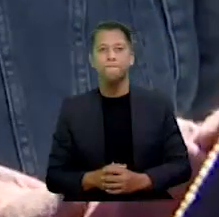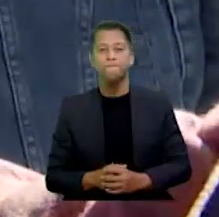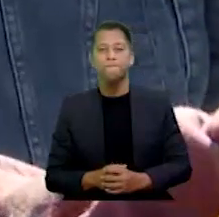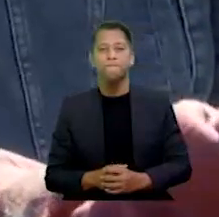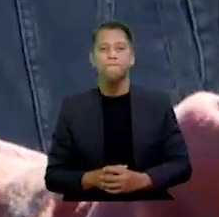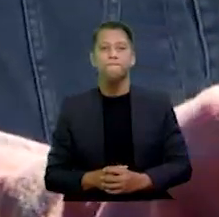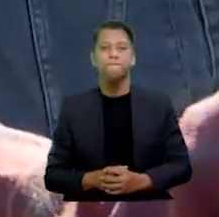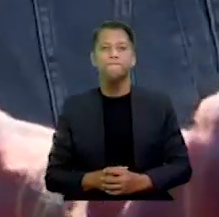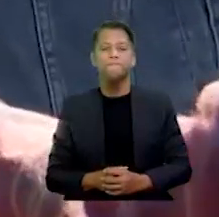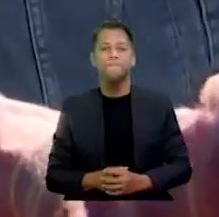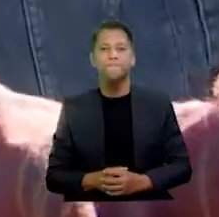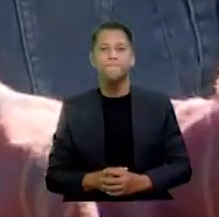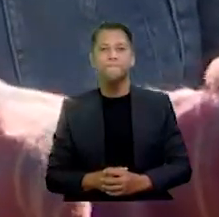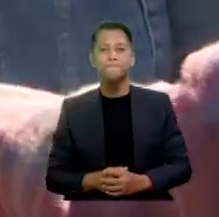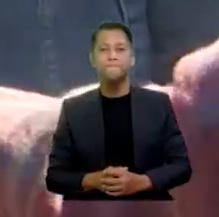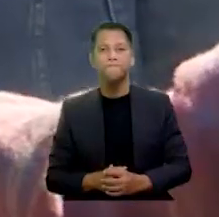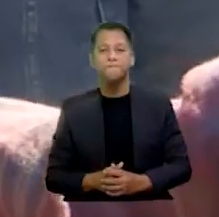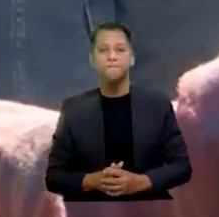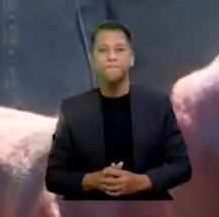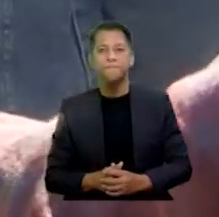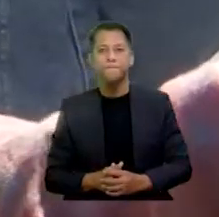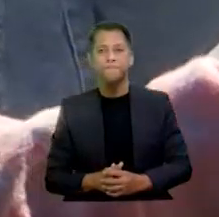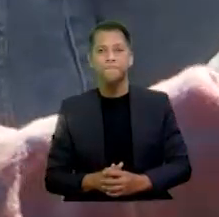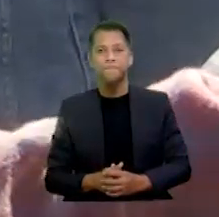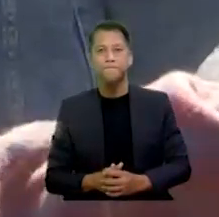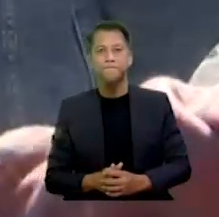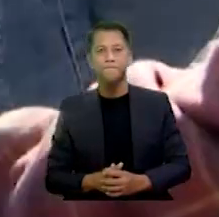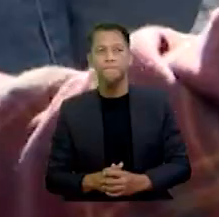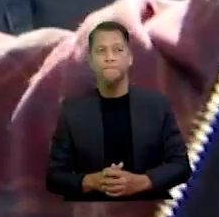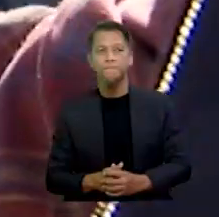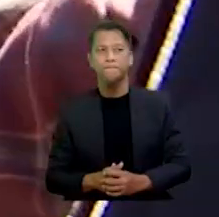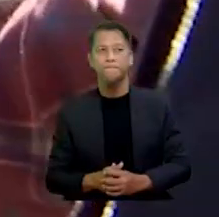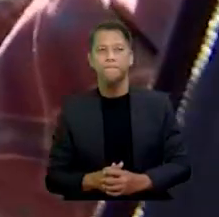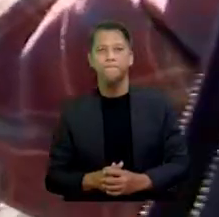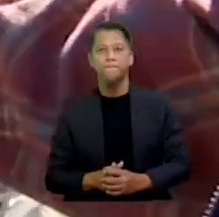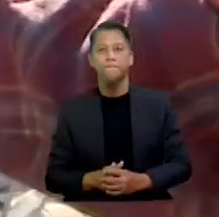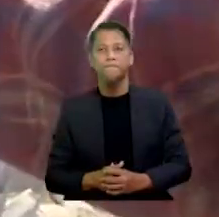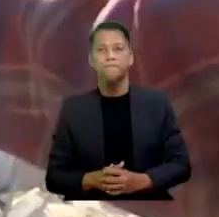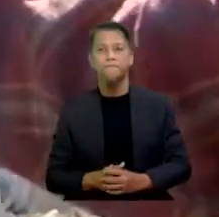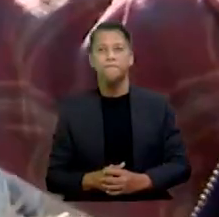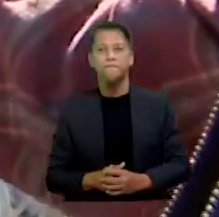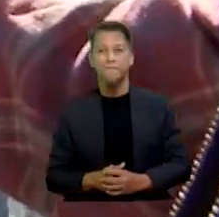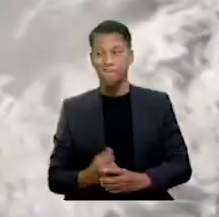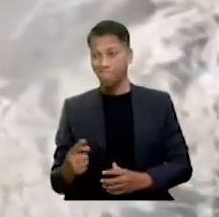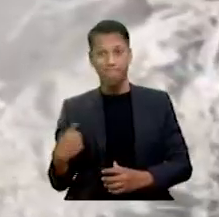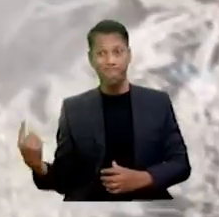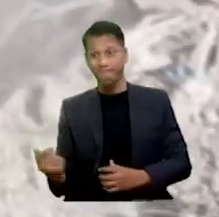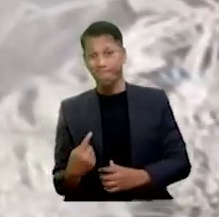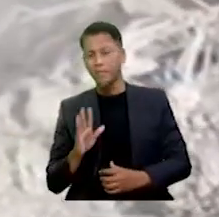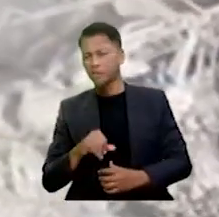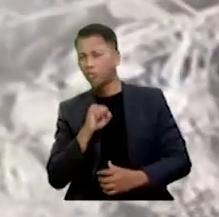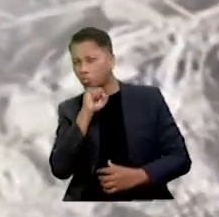cinta ini dari Insya Allah jadi kita disini menunggu dari pihak apa dulu